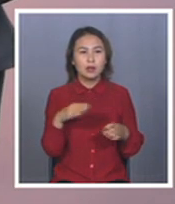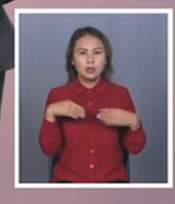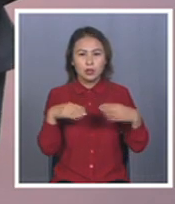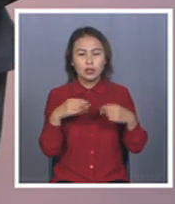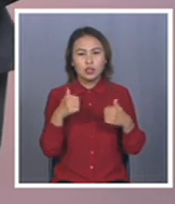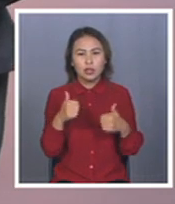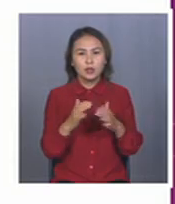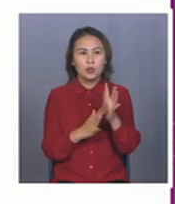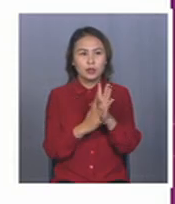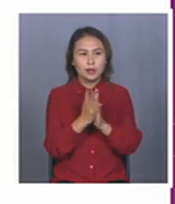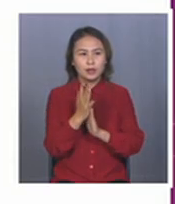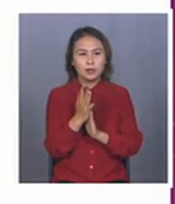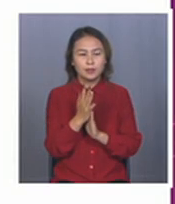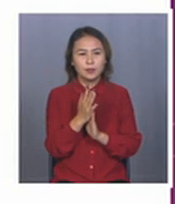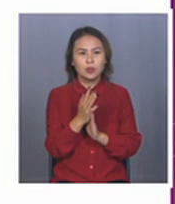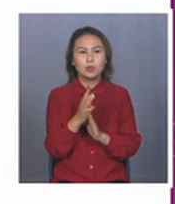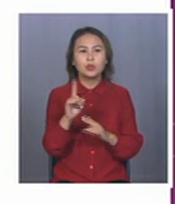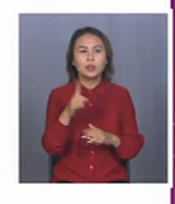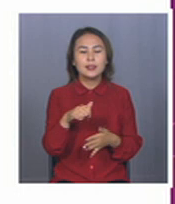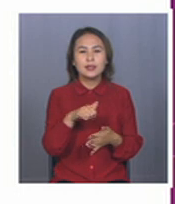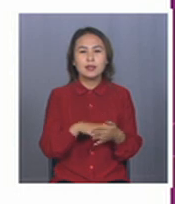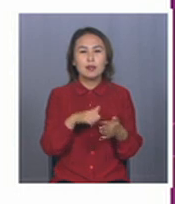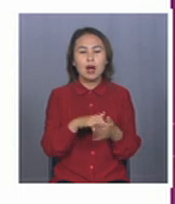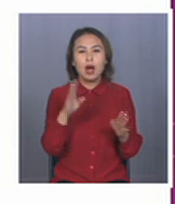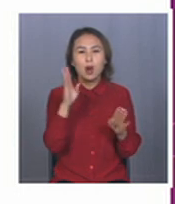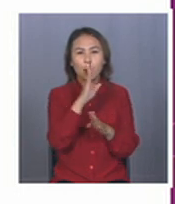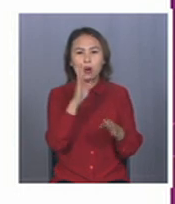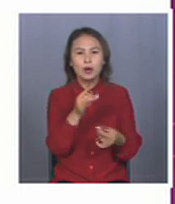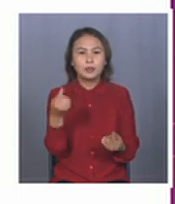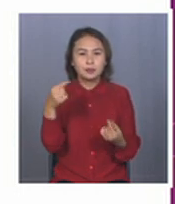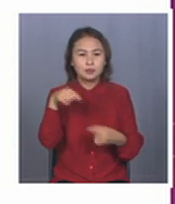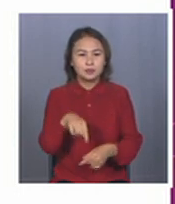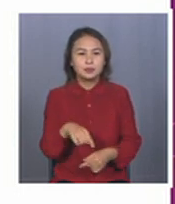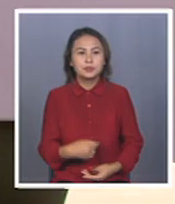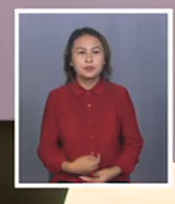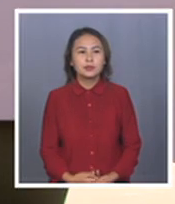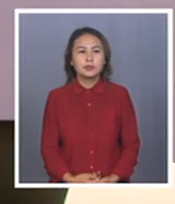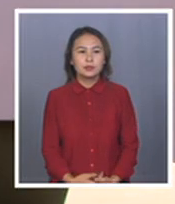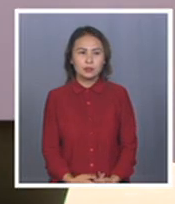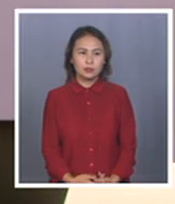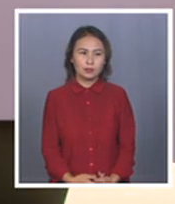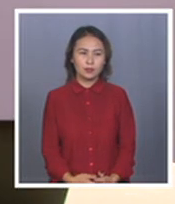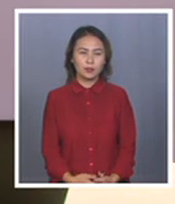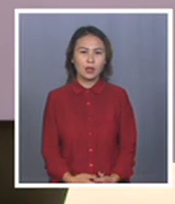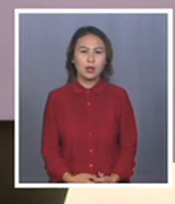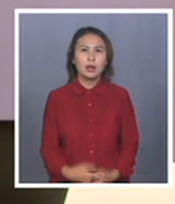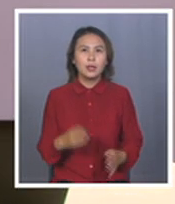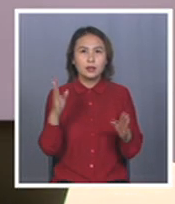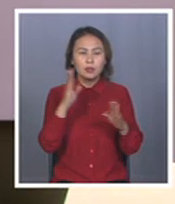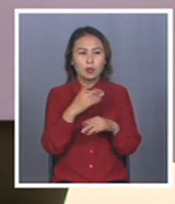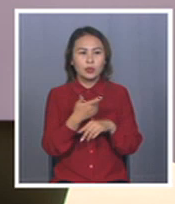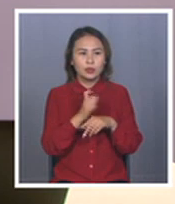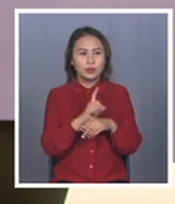жақсы өндіріледі. Себебі бұл жердің ауарайы бұл өсімдіктерге қолайлы, табиғат жағдайы ыңғайлы